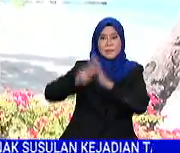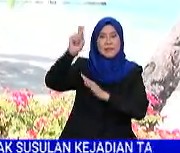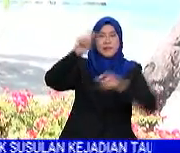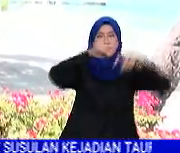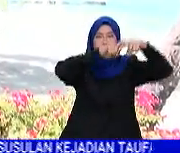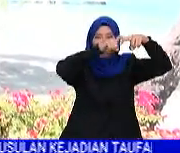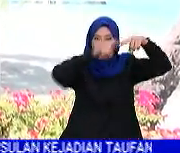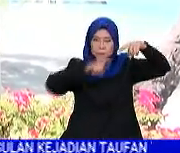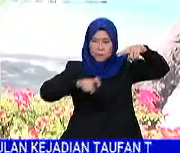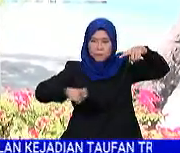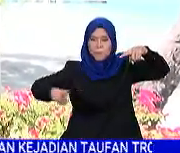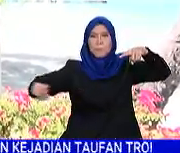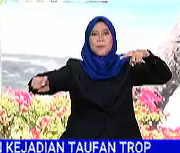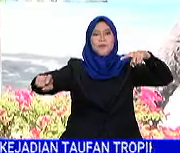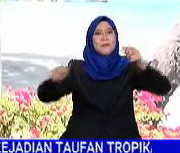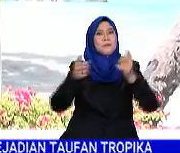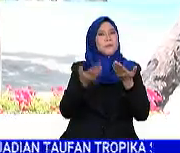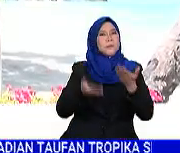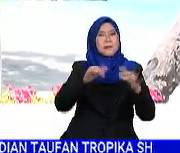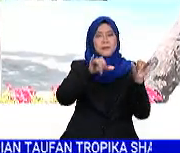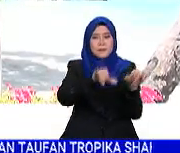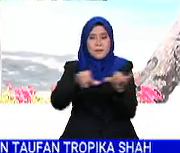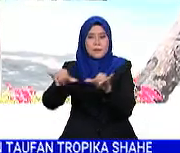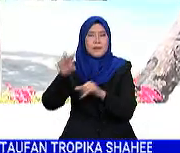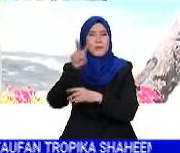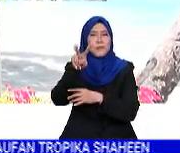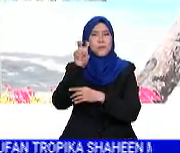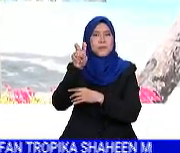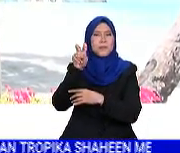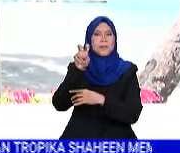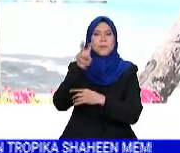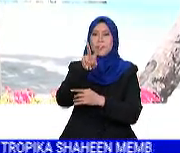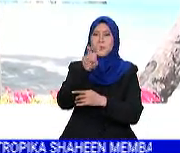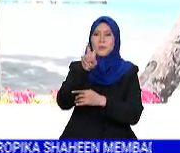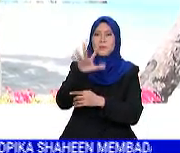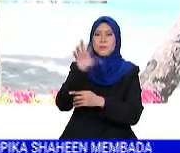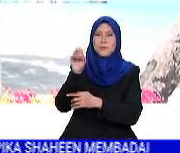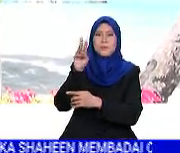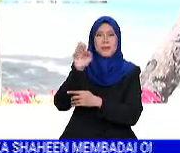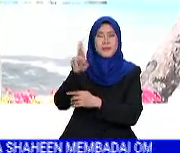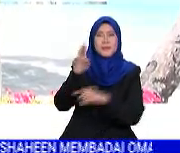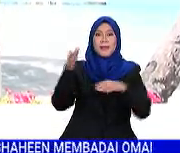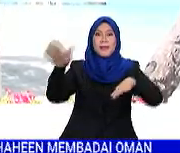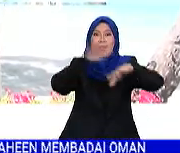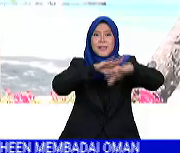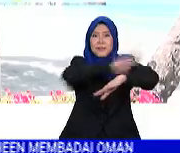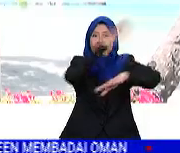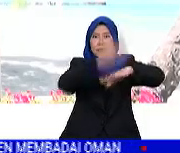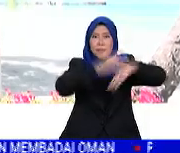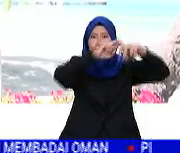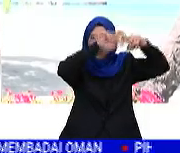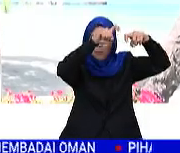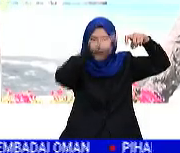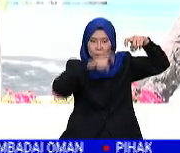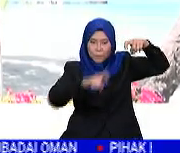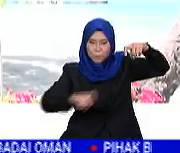Fox dengan anggaran jarak lebih kurang 250 meter. Daripada atas bukit Cerai Batu Bulan sehingga